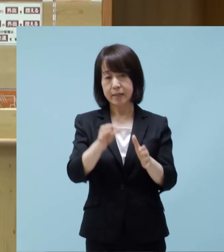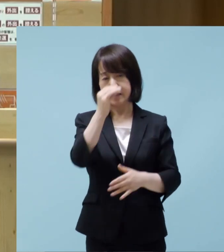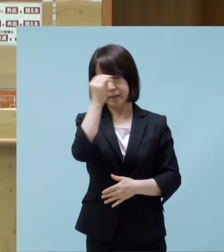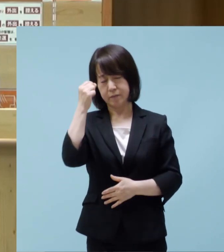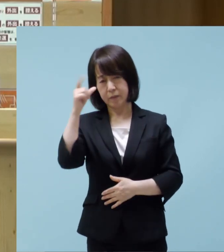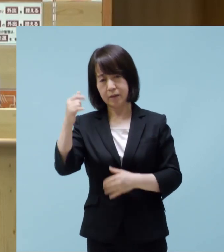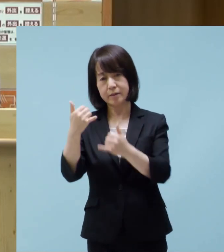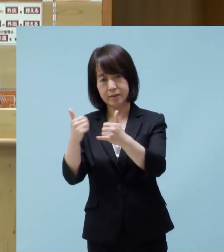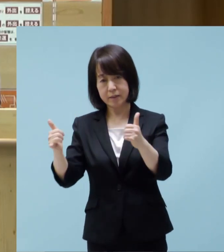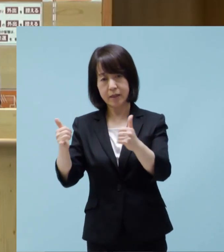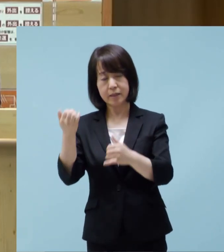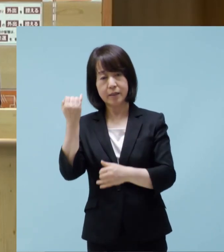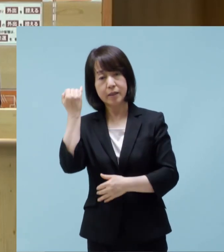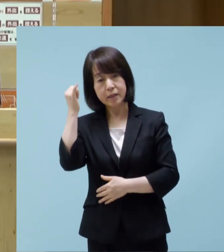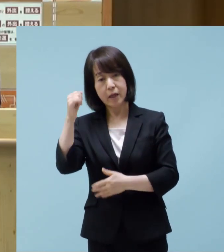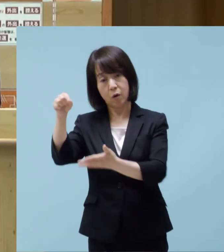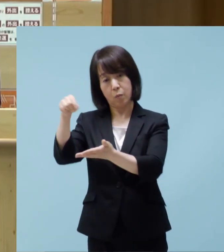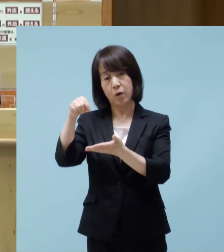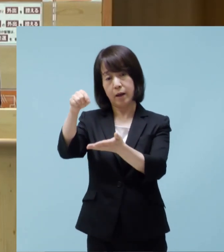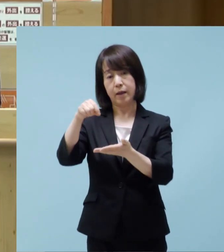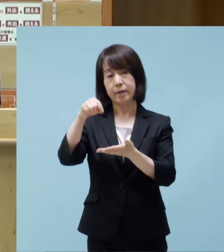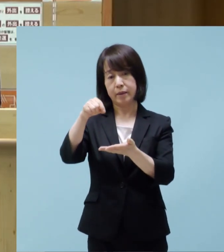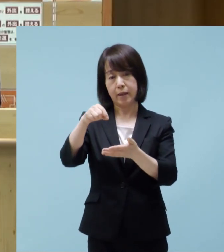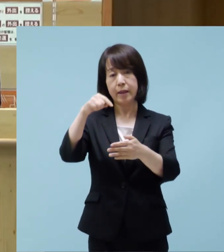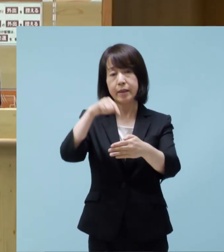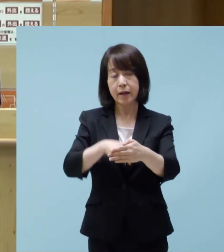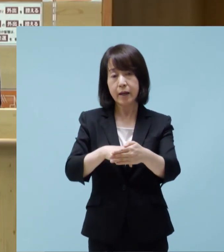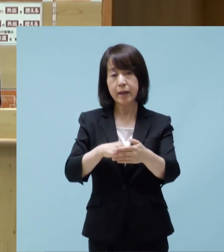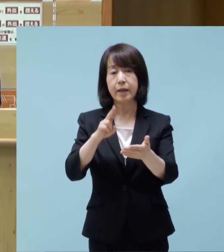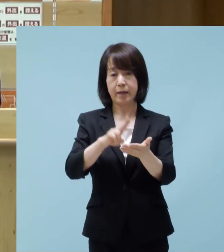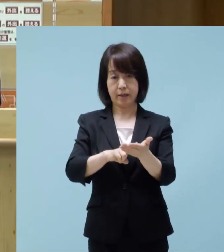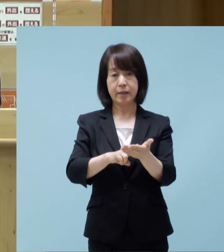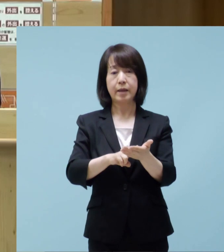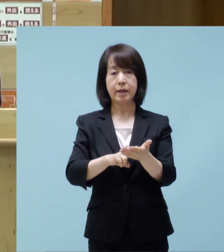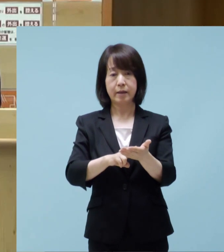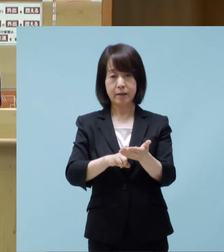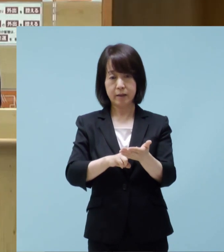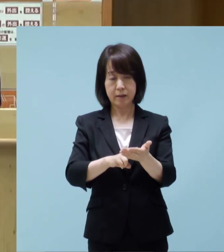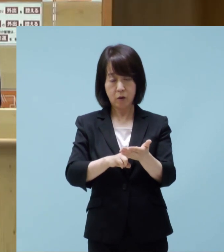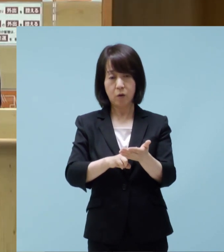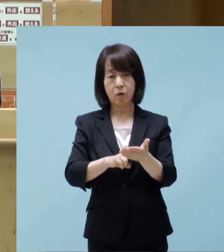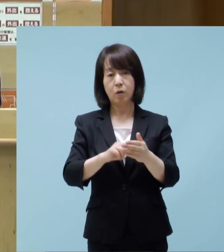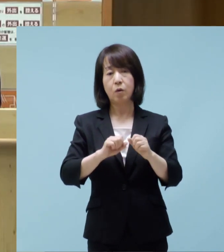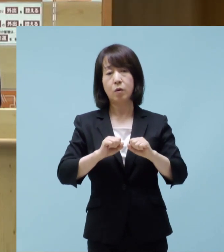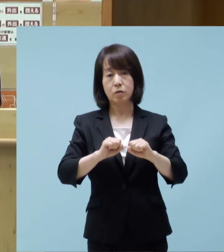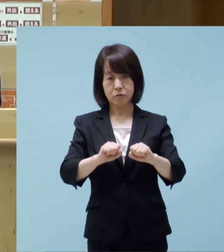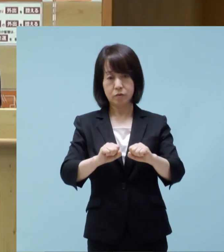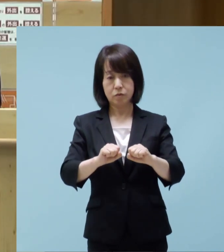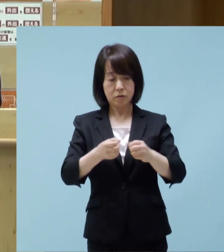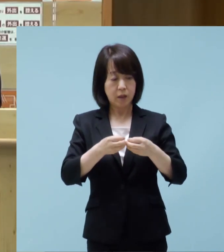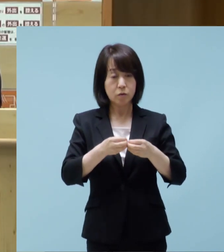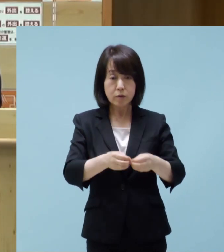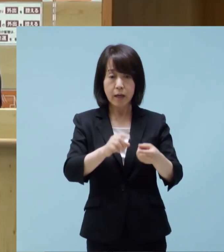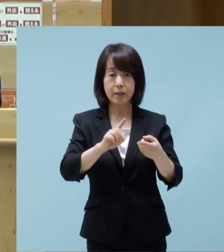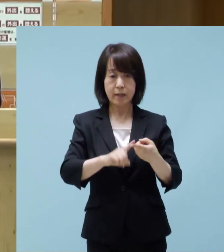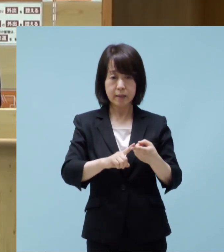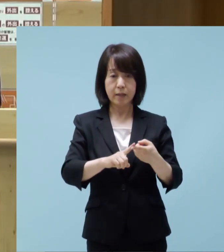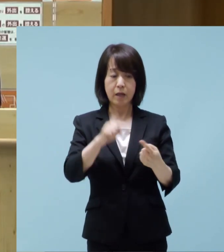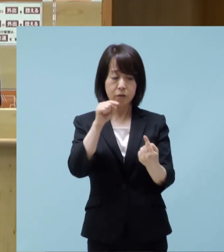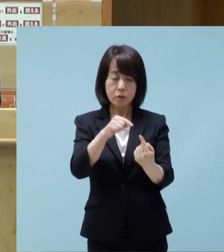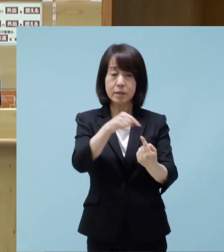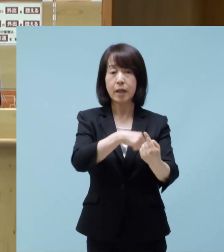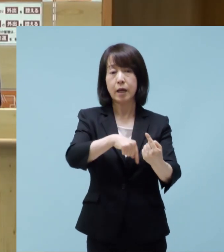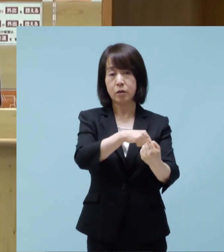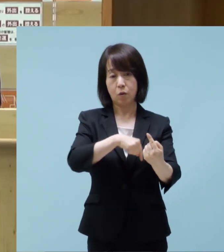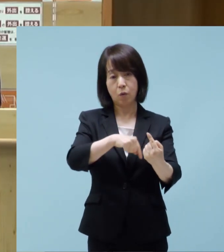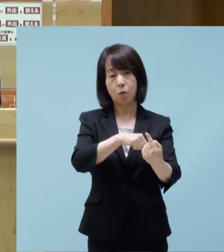で決定をさせていただきたい。具体的なその措置内容についてはですね、そうい